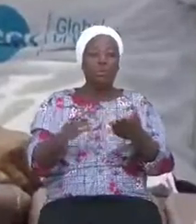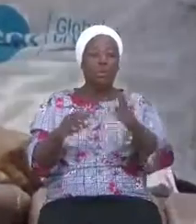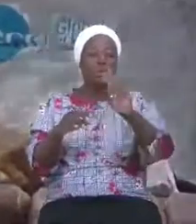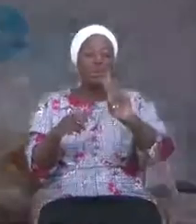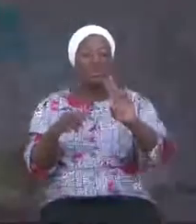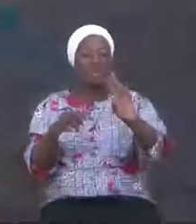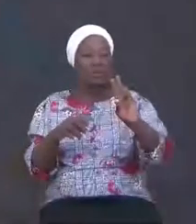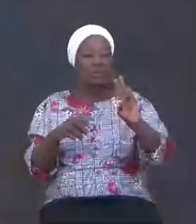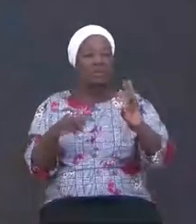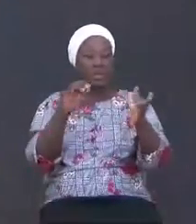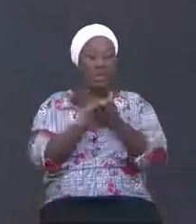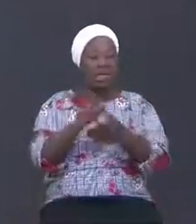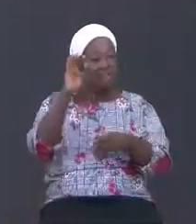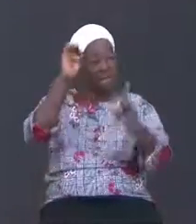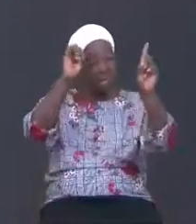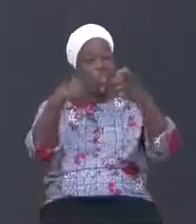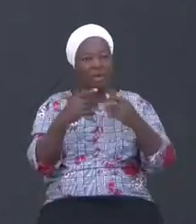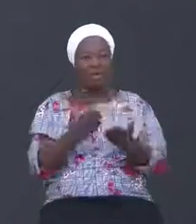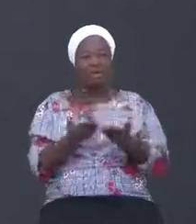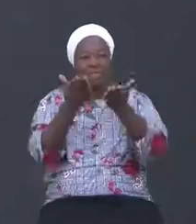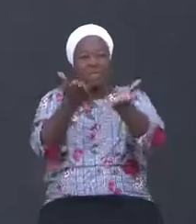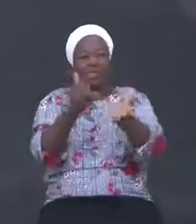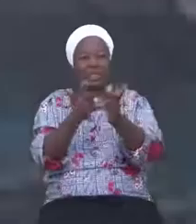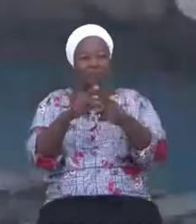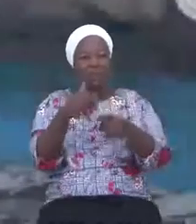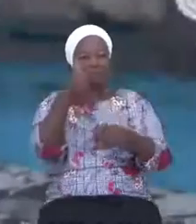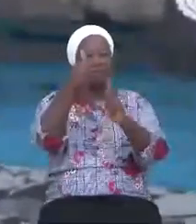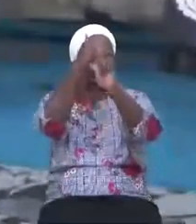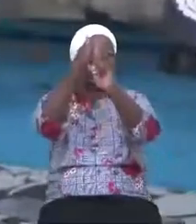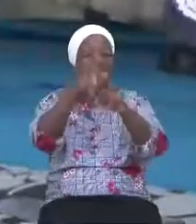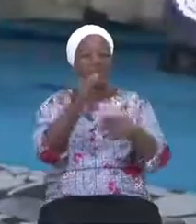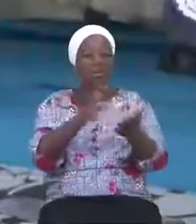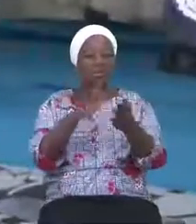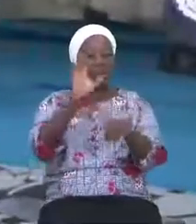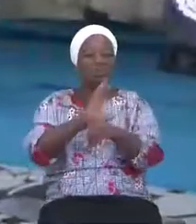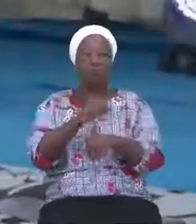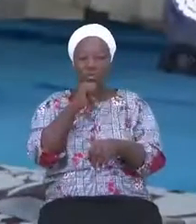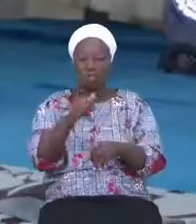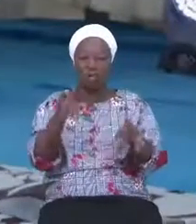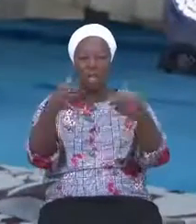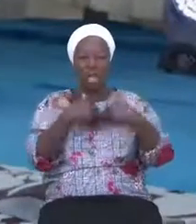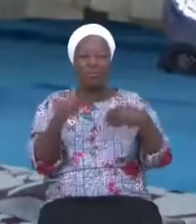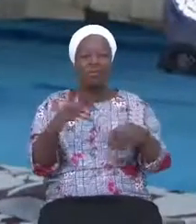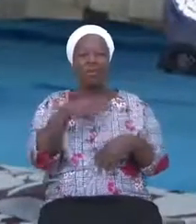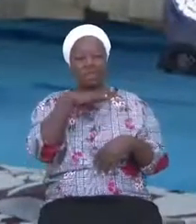27, il dit, « Afin de faire paraître devant lui cette église glorieuse sans tâche,